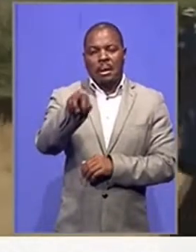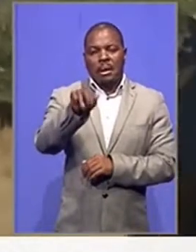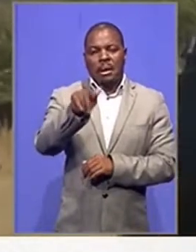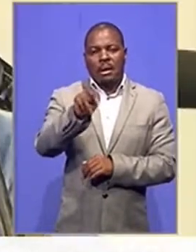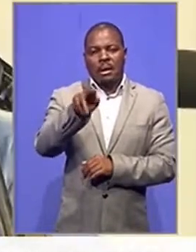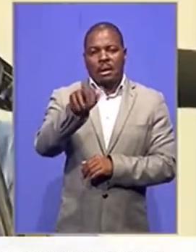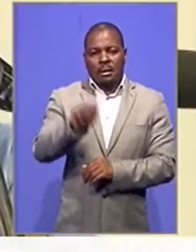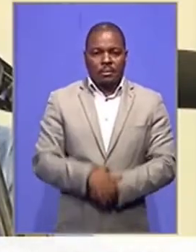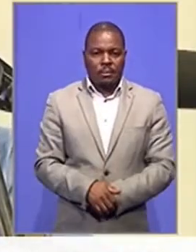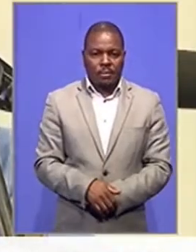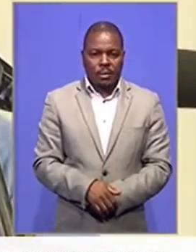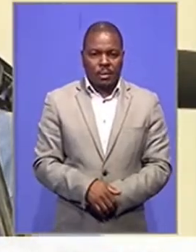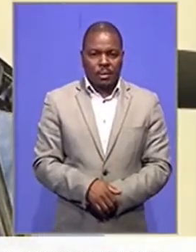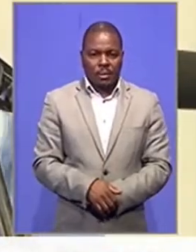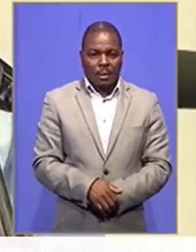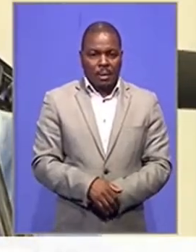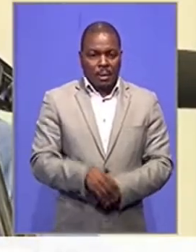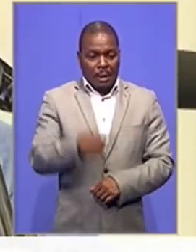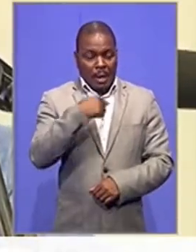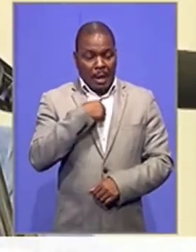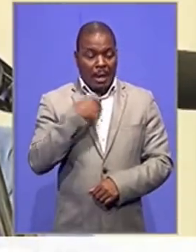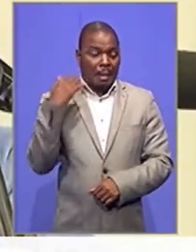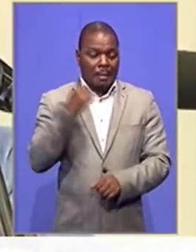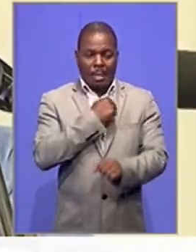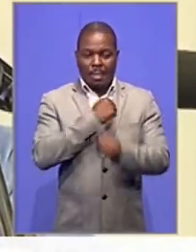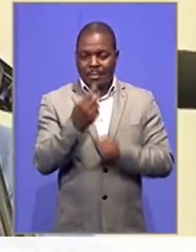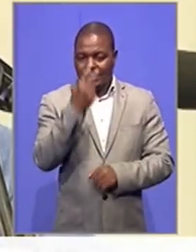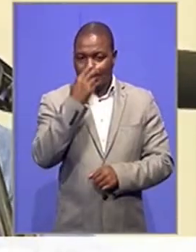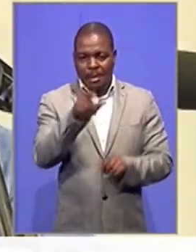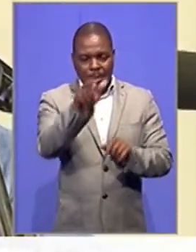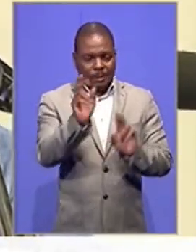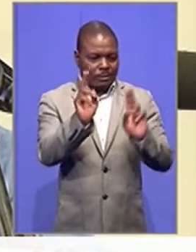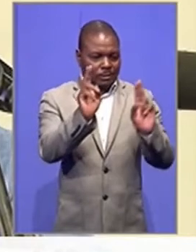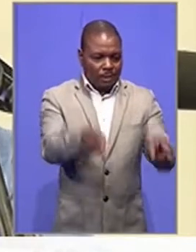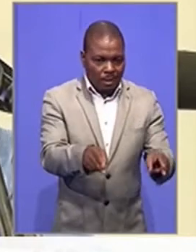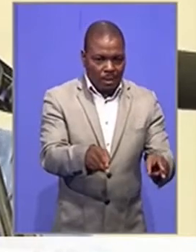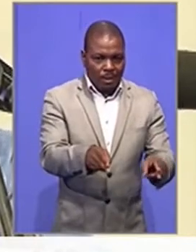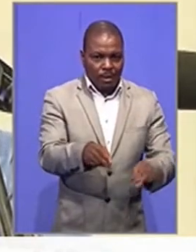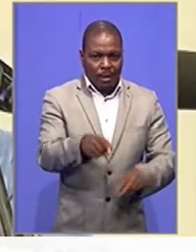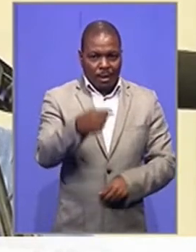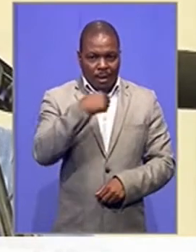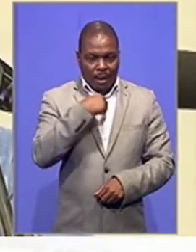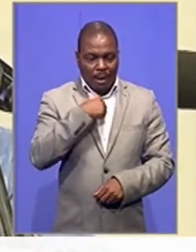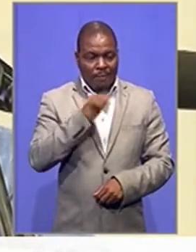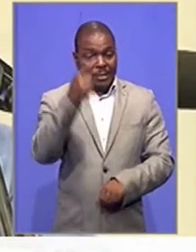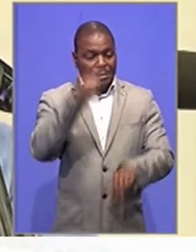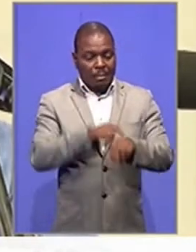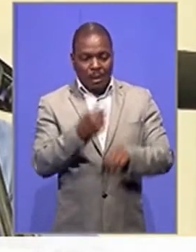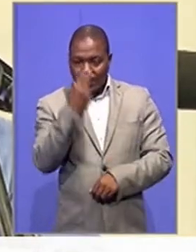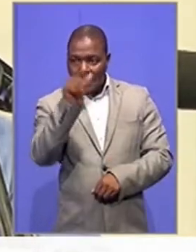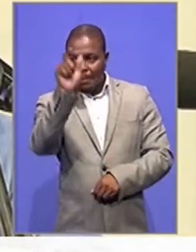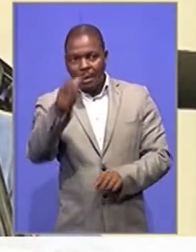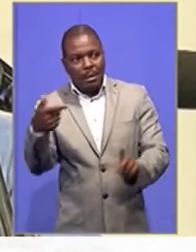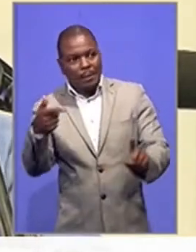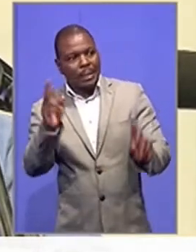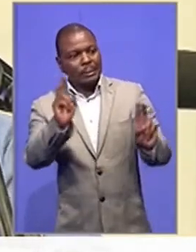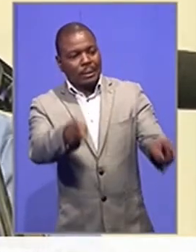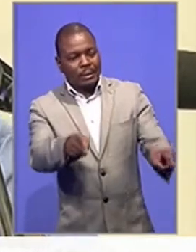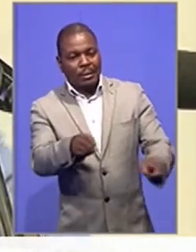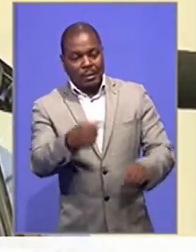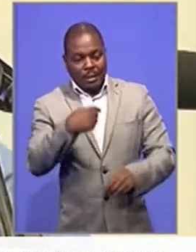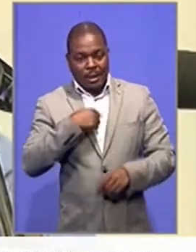bone setopo e ne le ga ntlha ke bona motho a bolawa mo botshelong ba